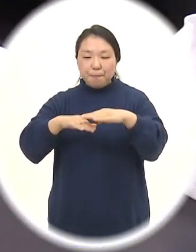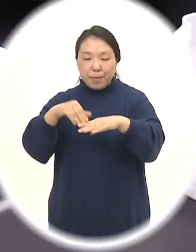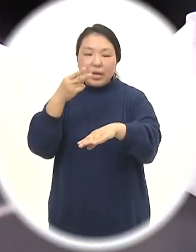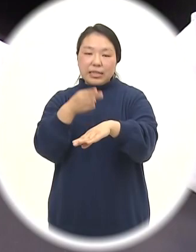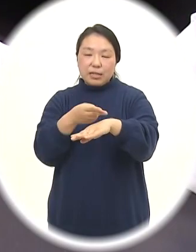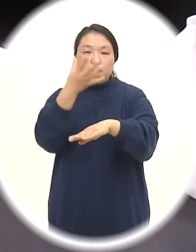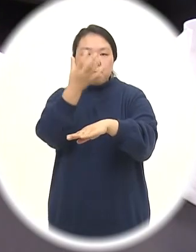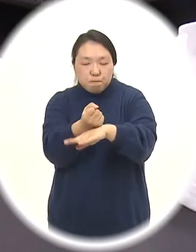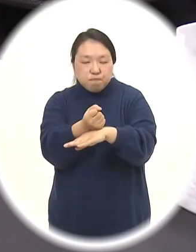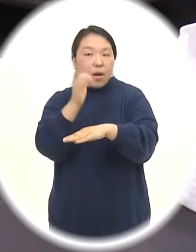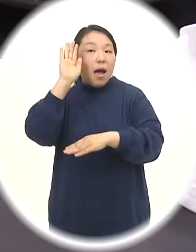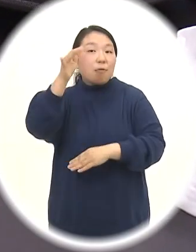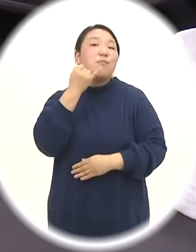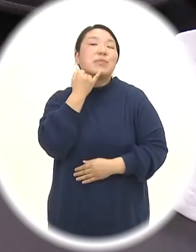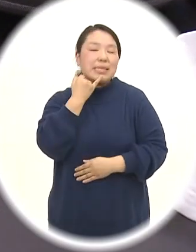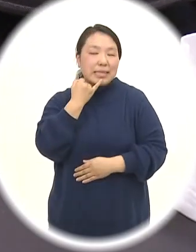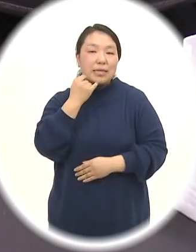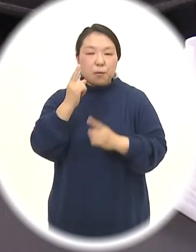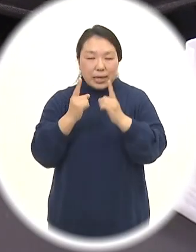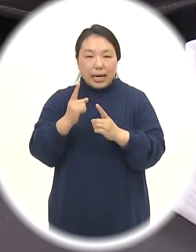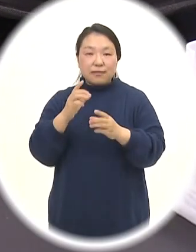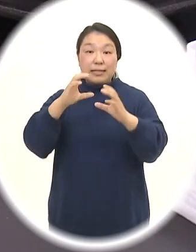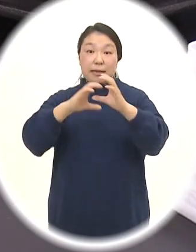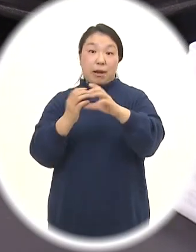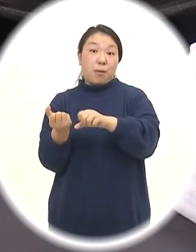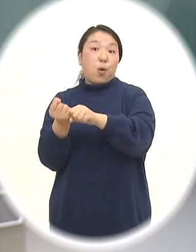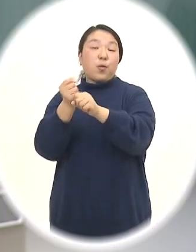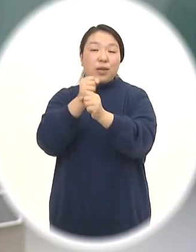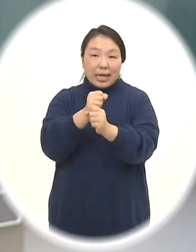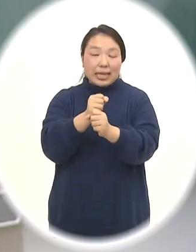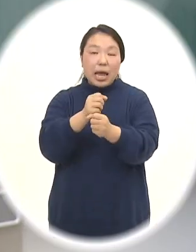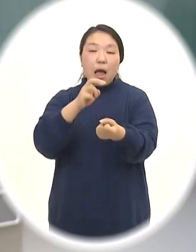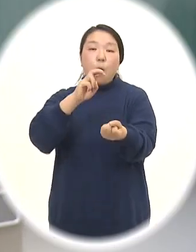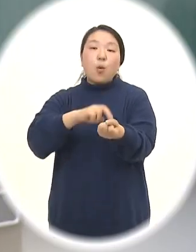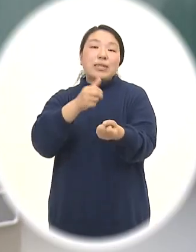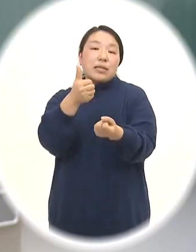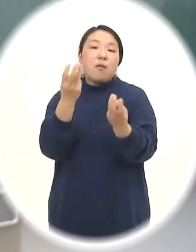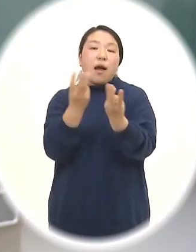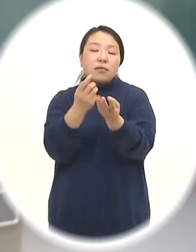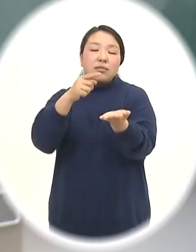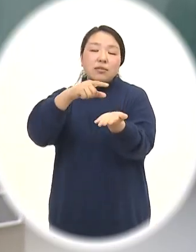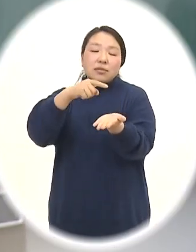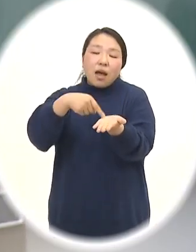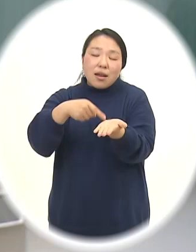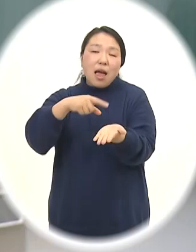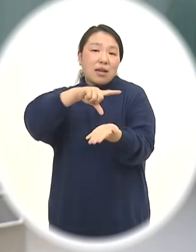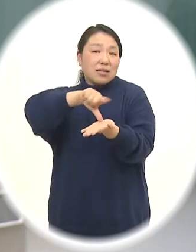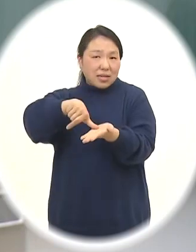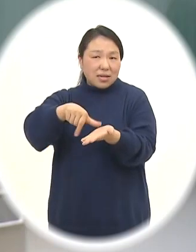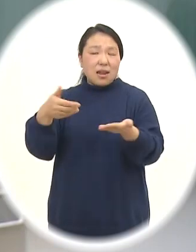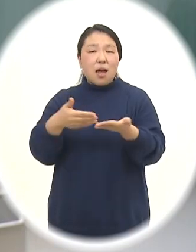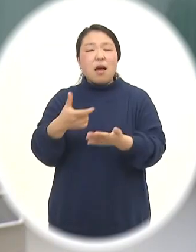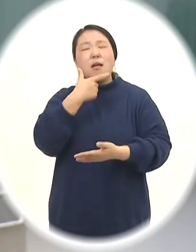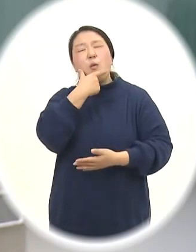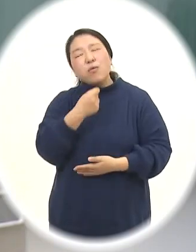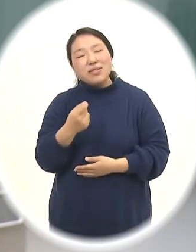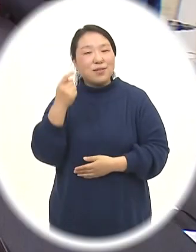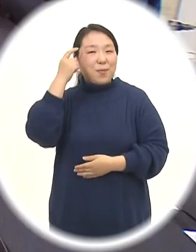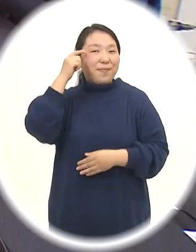この地域とかまあここじゃなくても石が足りないところでぜひ働いてほしいなと思いました